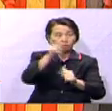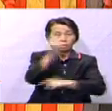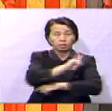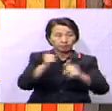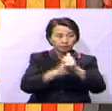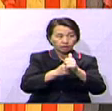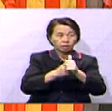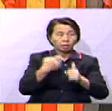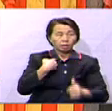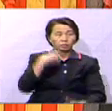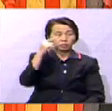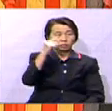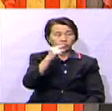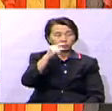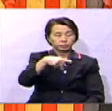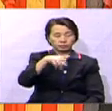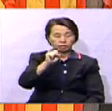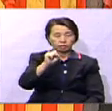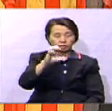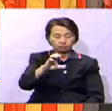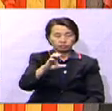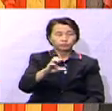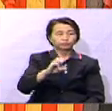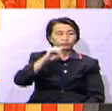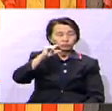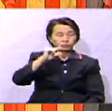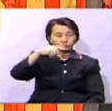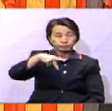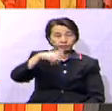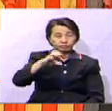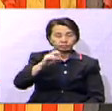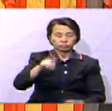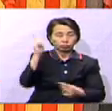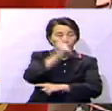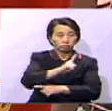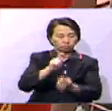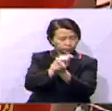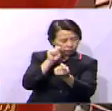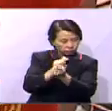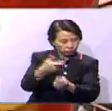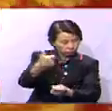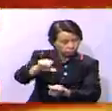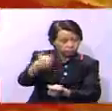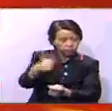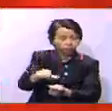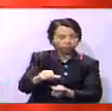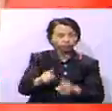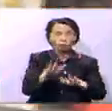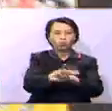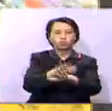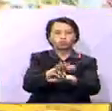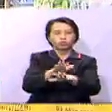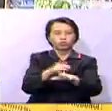pertama dengan GPC adalah hari penentu kepada perniagaan dia yang untuk akan datang. Memandangkan permintaan yang